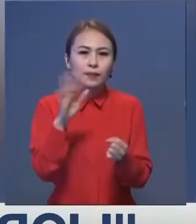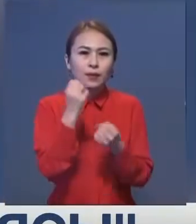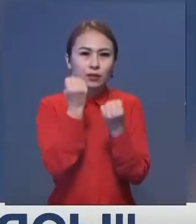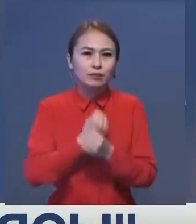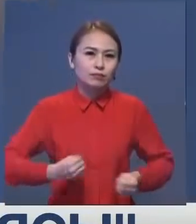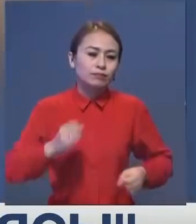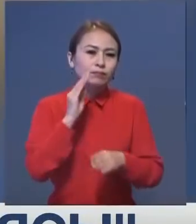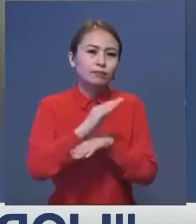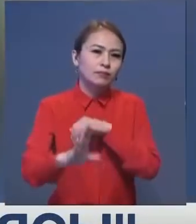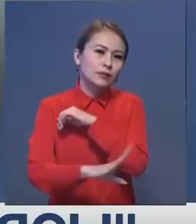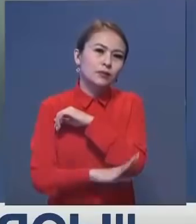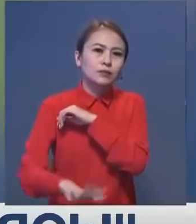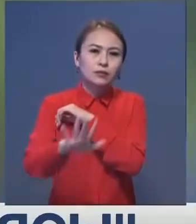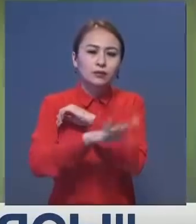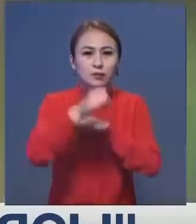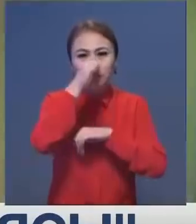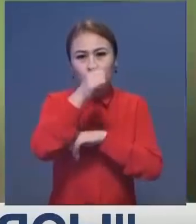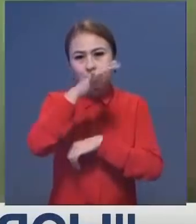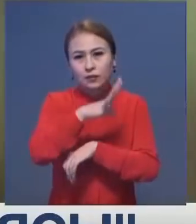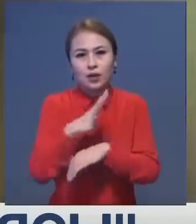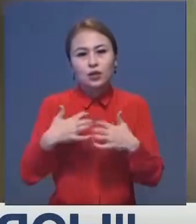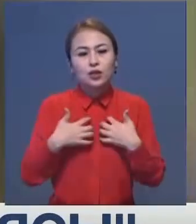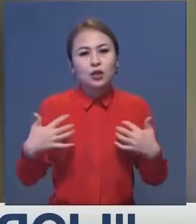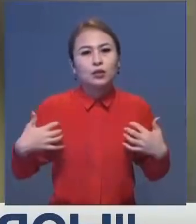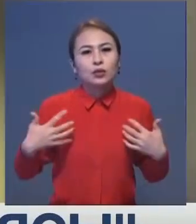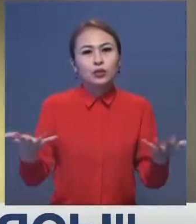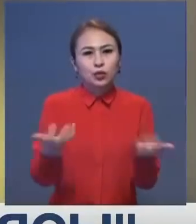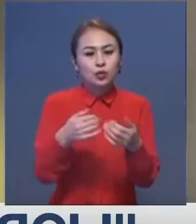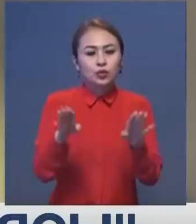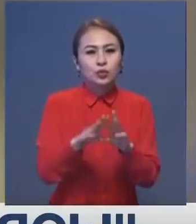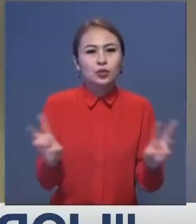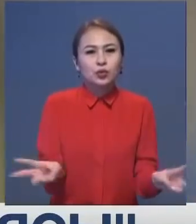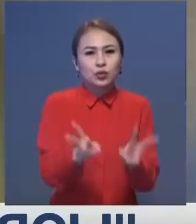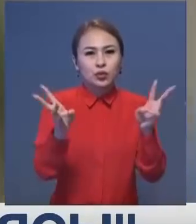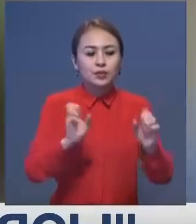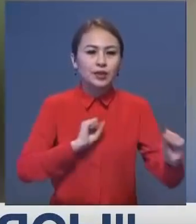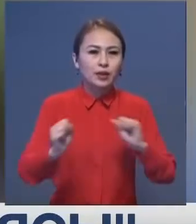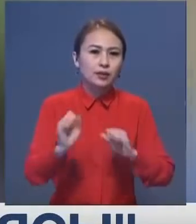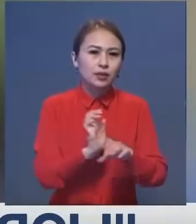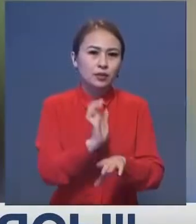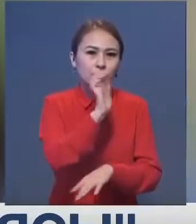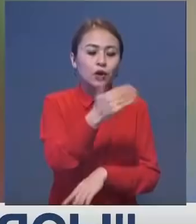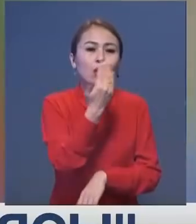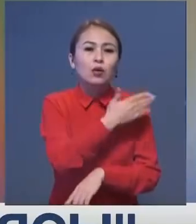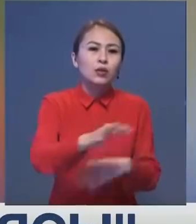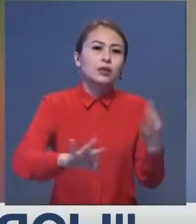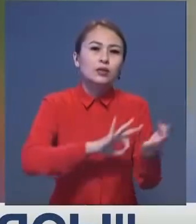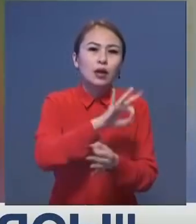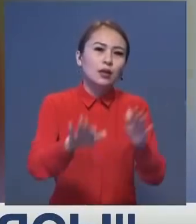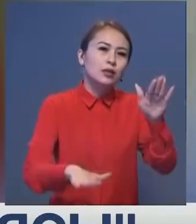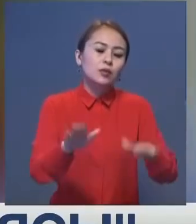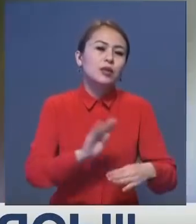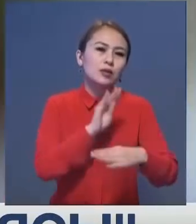кеткен екен, сөйтіп ағаш қуысынан шыға алмай қалса керек. Жануарды құтқару үшін өрт сөндірушілер бригадасы жіберілді.